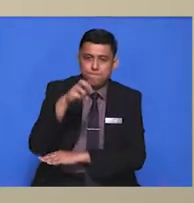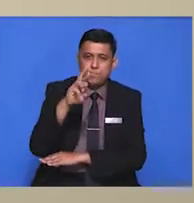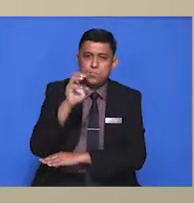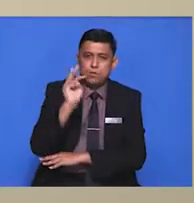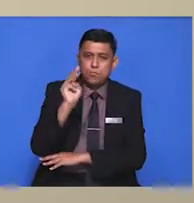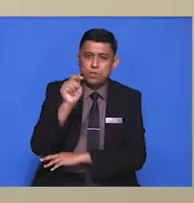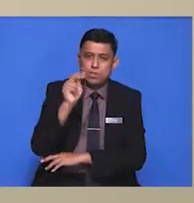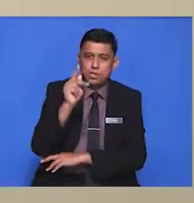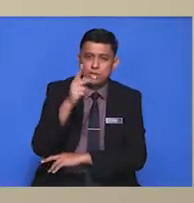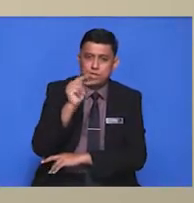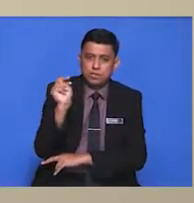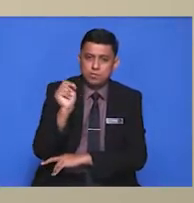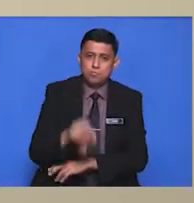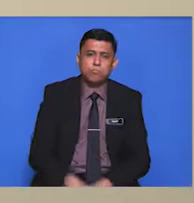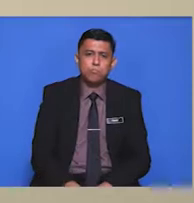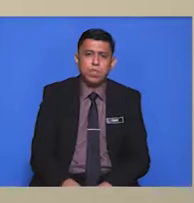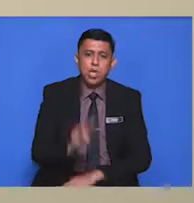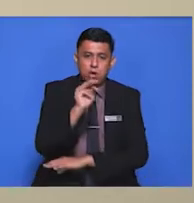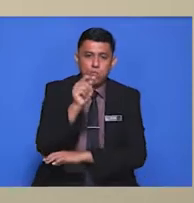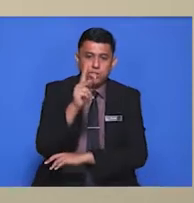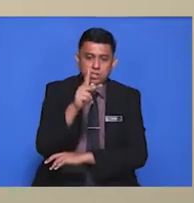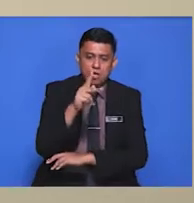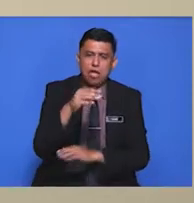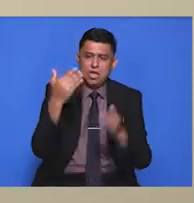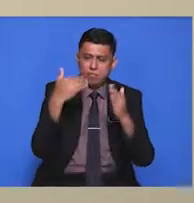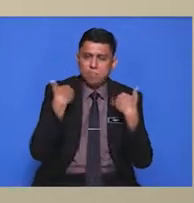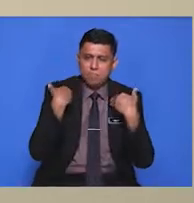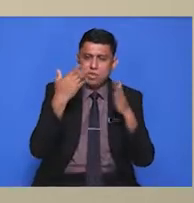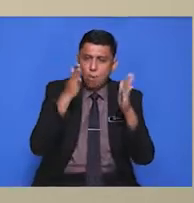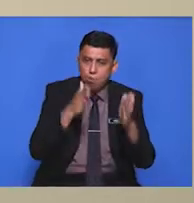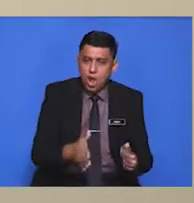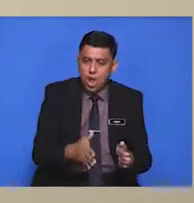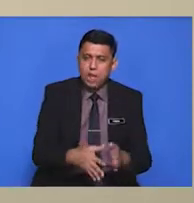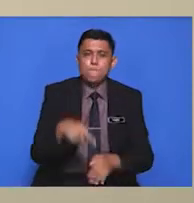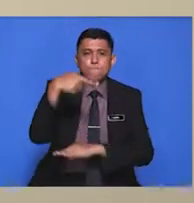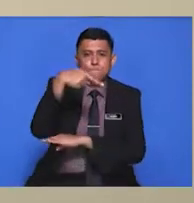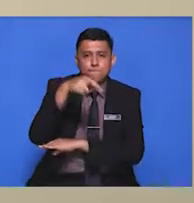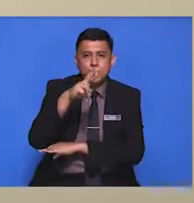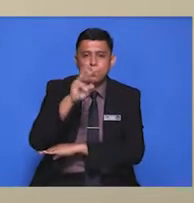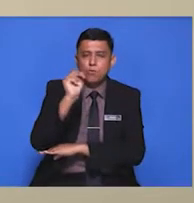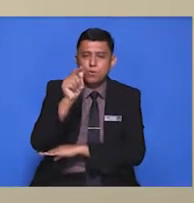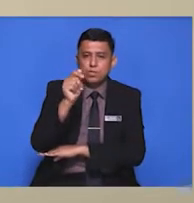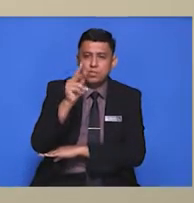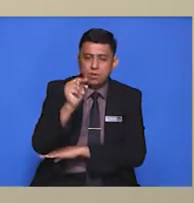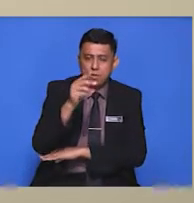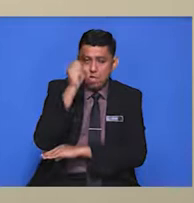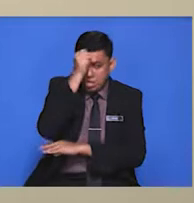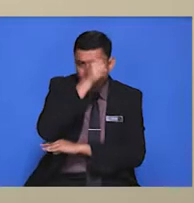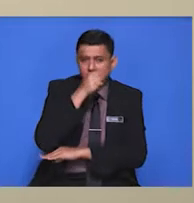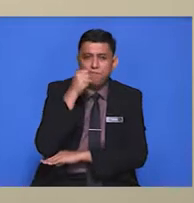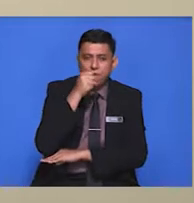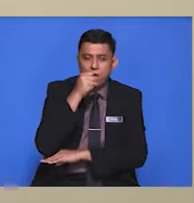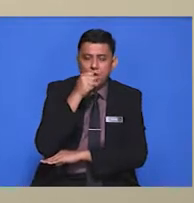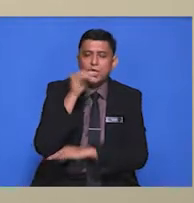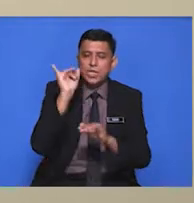Watak hanya merujuk kepada pelaku, manakala perwatakan akan merujuk kepada sifat yang dimiliki oleh